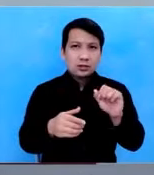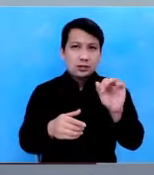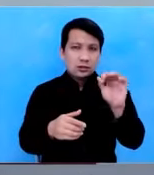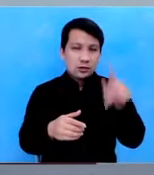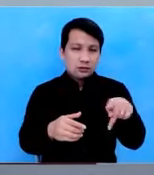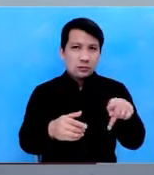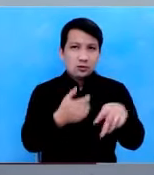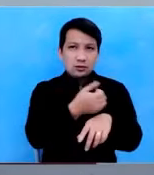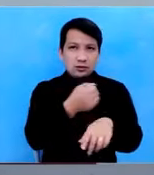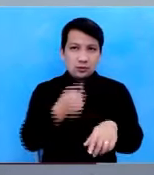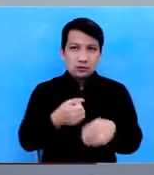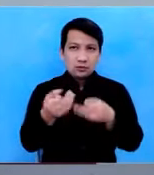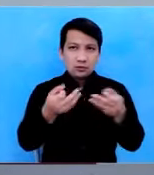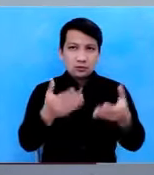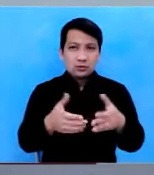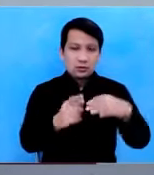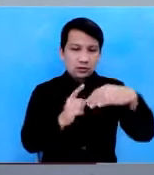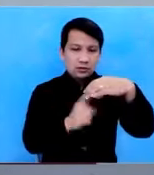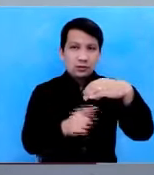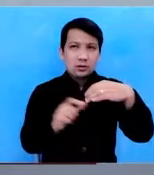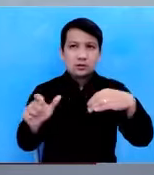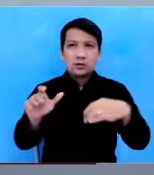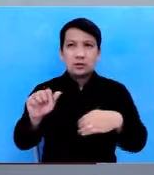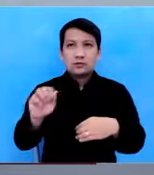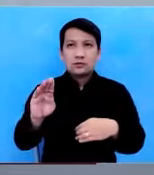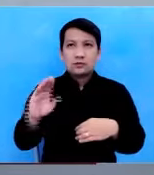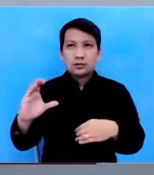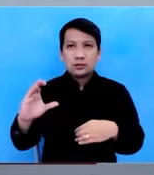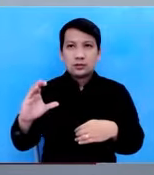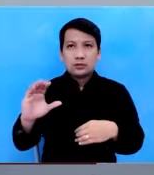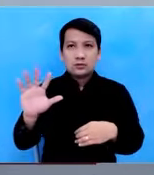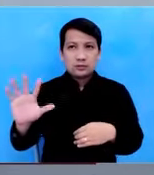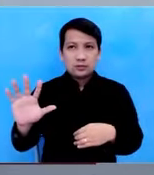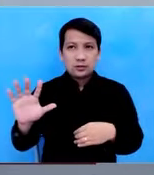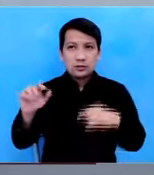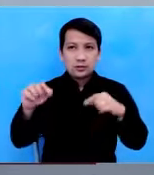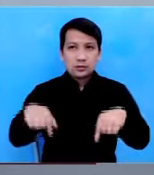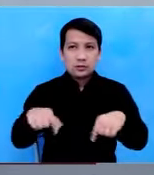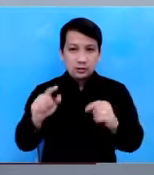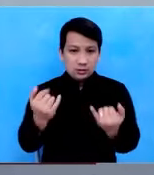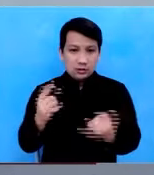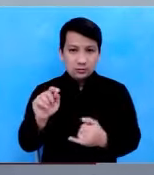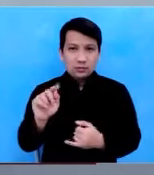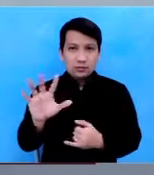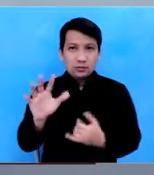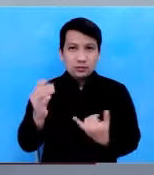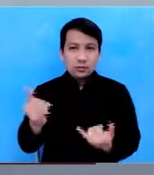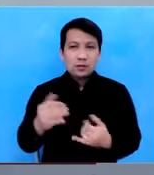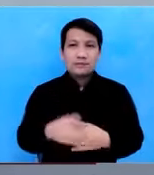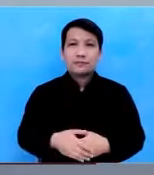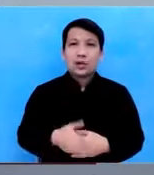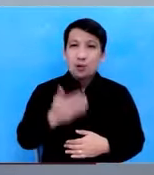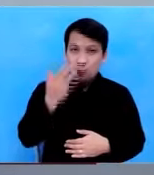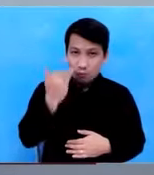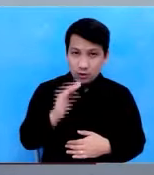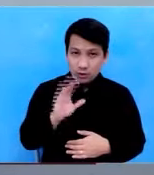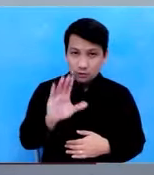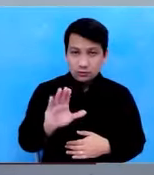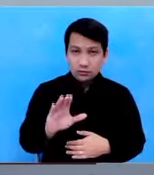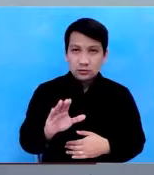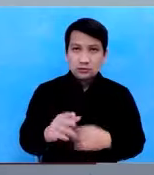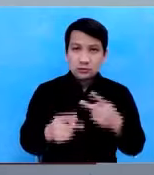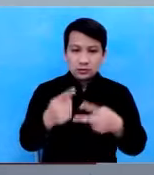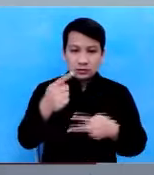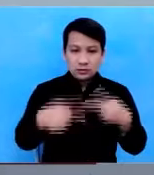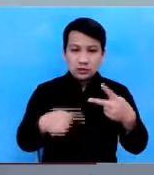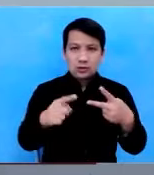ang mga pasilidad ng ABS-CBN at ng ABC-5 na TV-5 na ngayon. Ang dahilan daw, ang dalawang istasyon na ito,